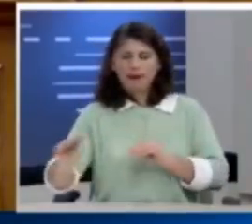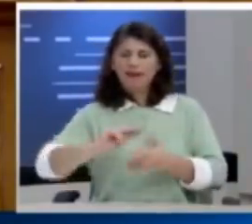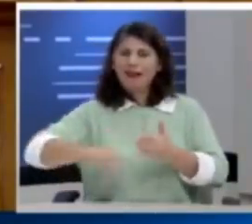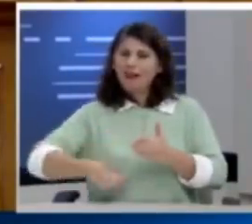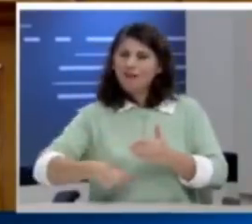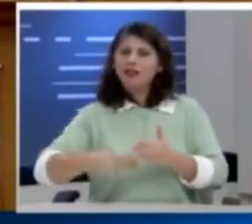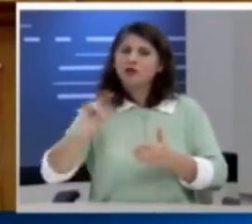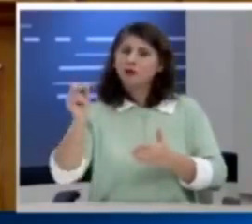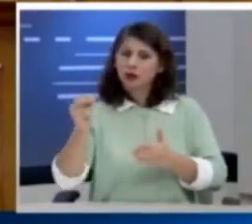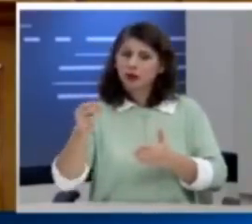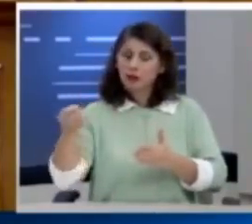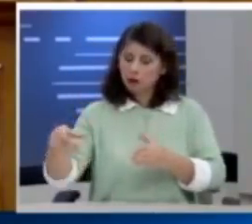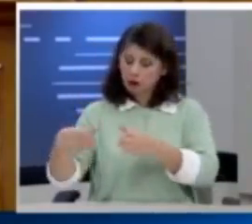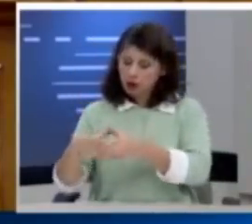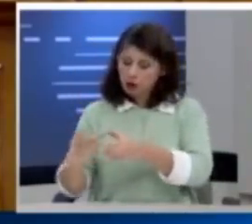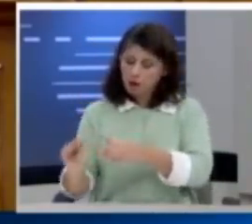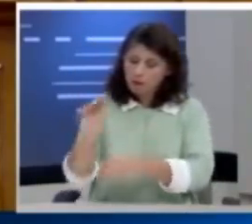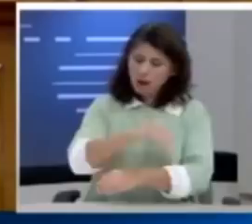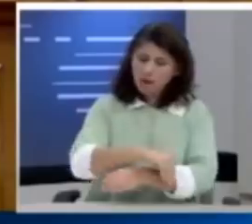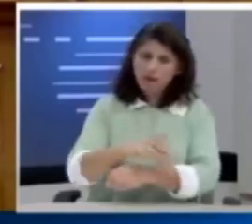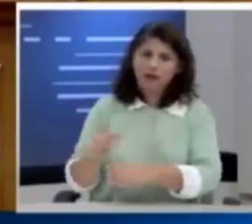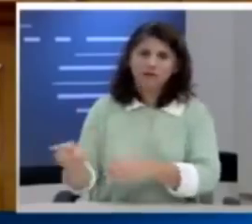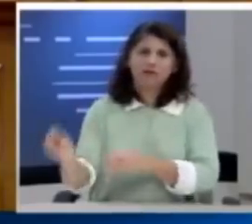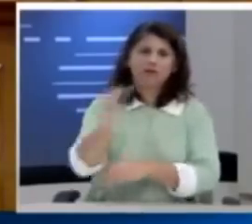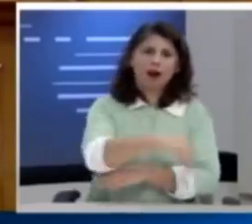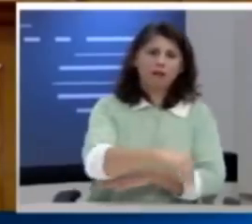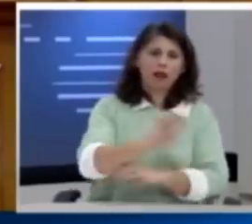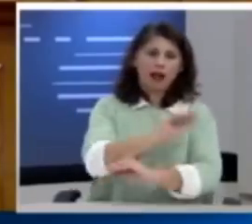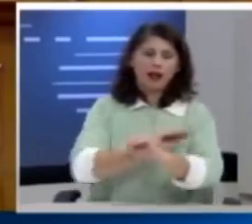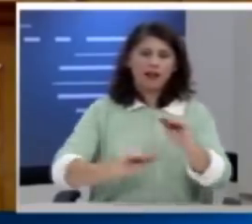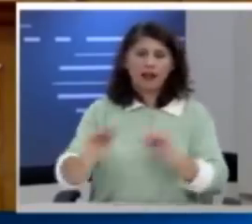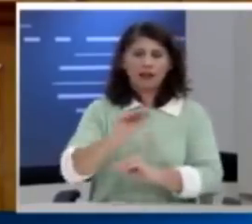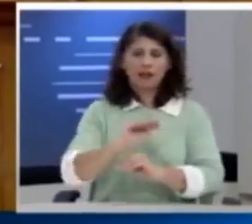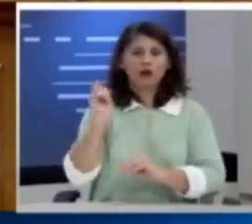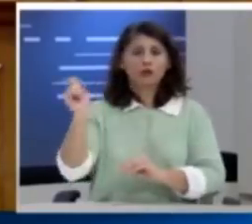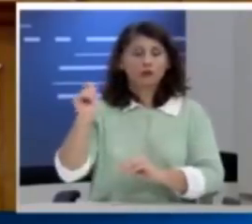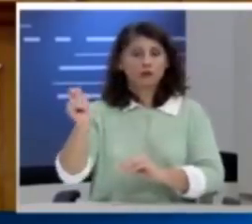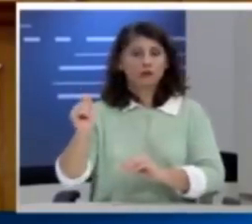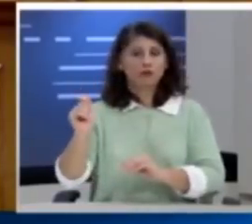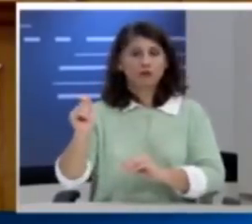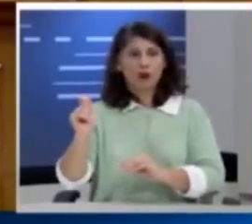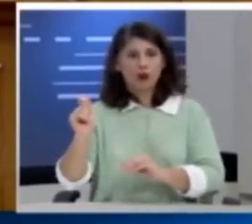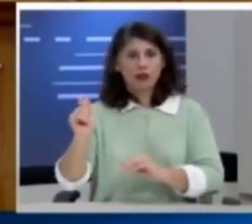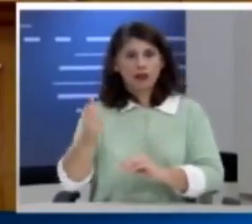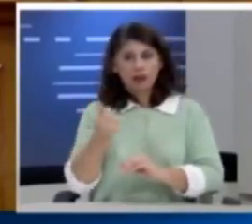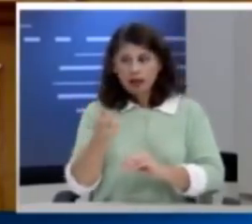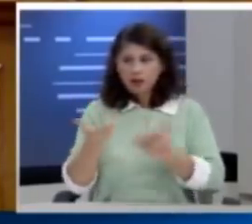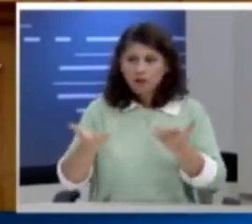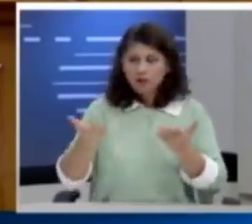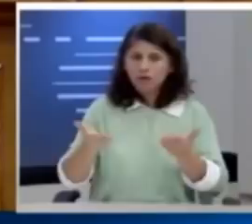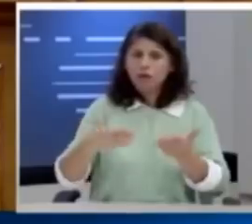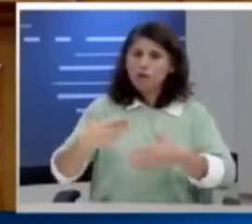βουλευτών από το ένα κόμμα στο άλλο, η αναδιάταξη του πολιτικού σκηνικού που είναι σε